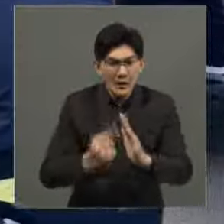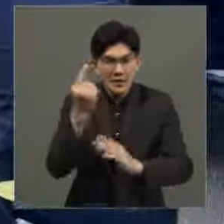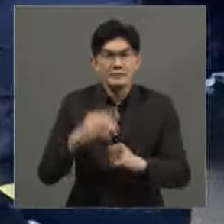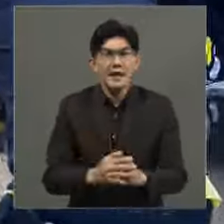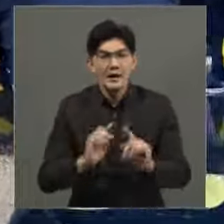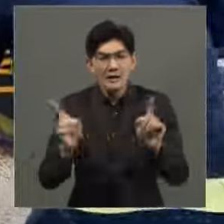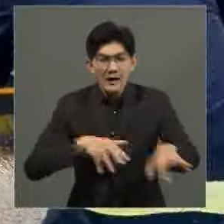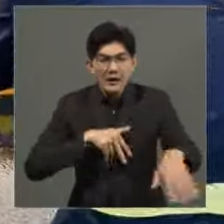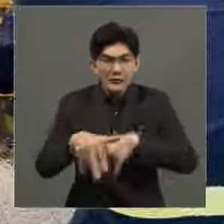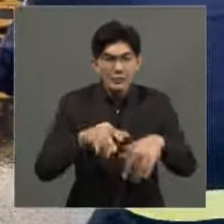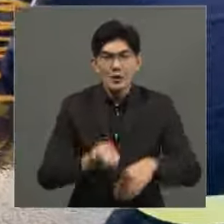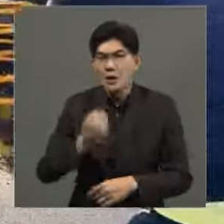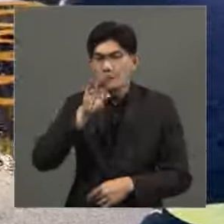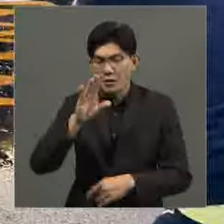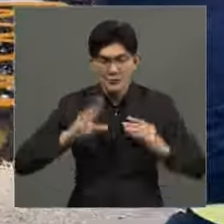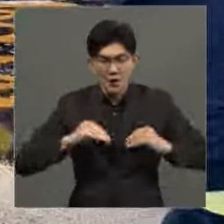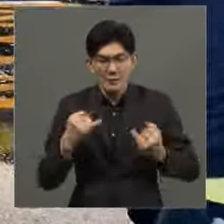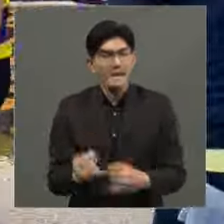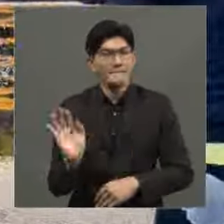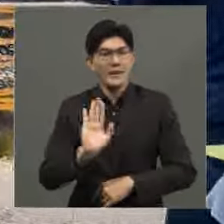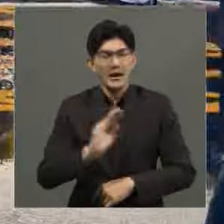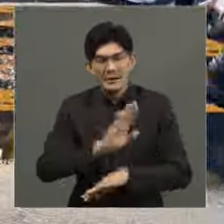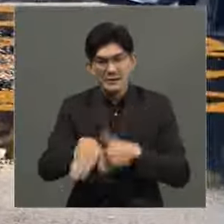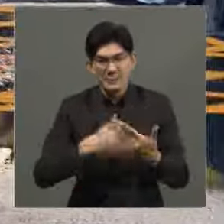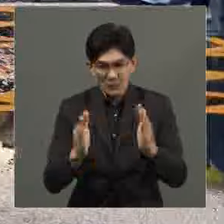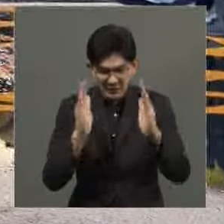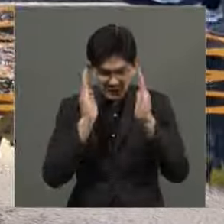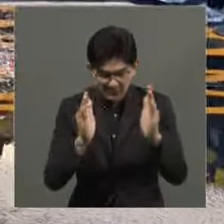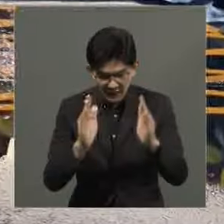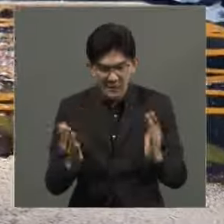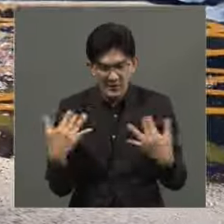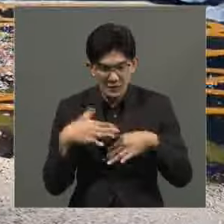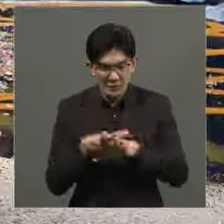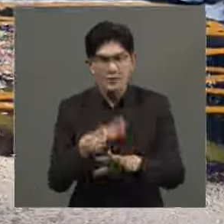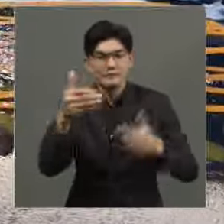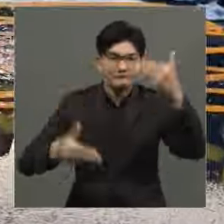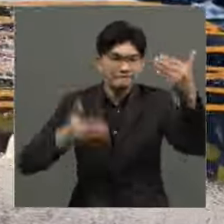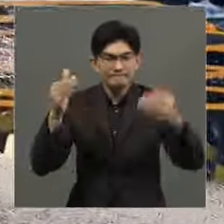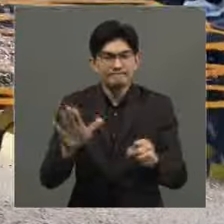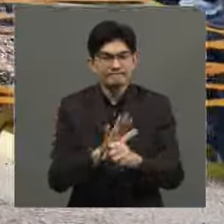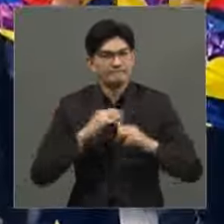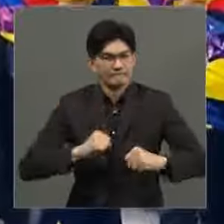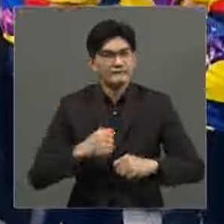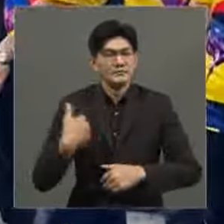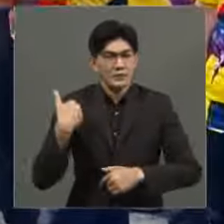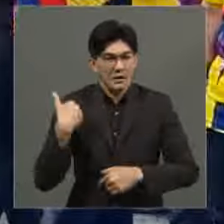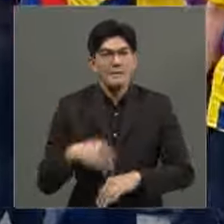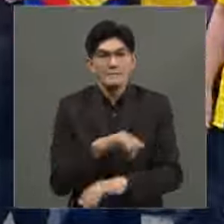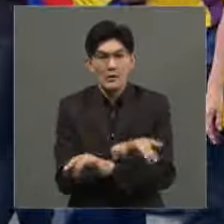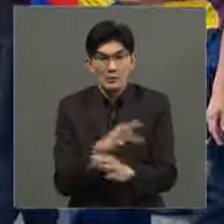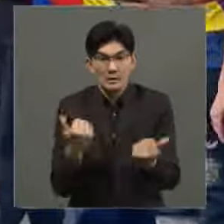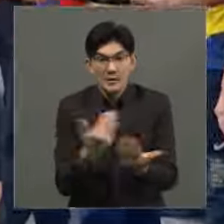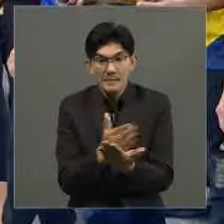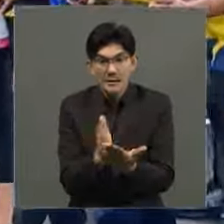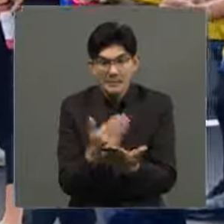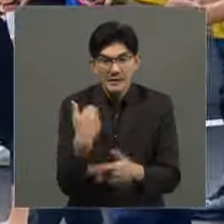ชาวเพชรบุรีบอกว่าไม่ท้อครับเพราะทุกคนเนี่ยตั้งใจที่จะเข้าร่วมกิจกรรมนี้กันอย่างเต็มที่ที่เพชรบุรีเนี่ยเขาแบ่ง